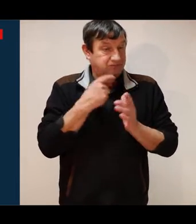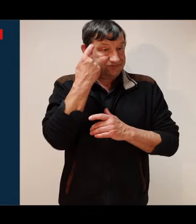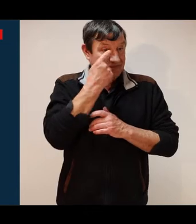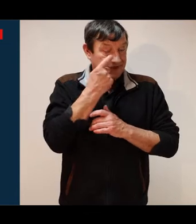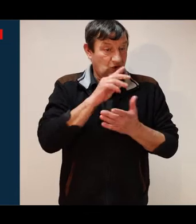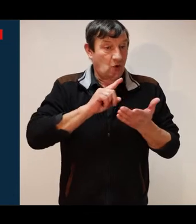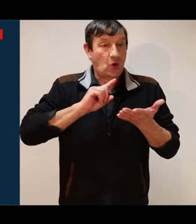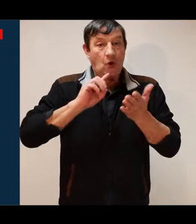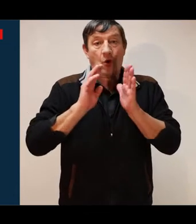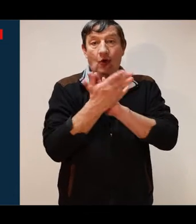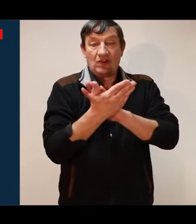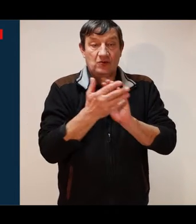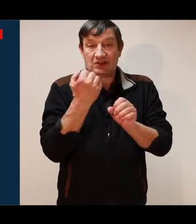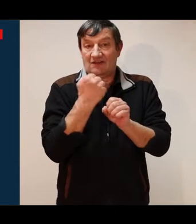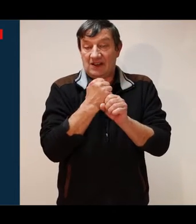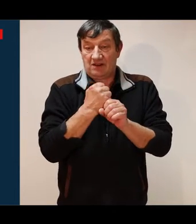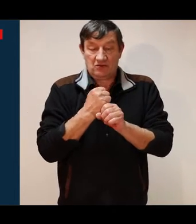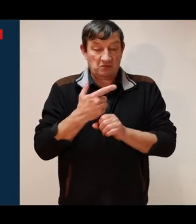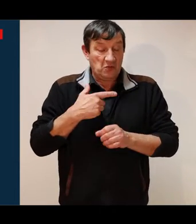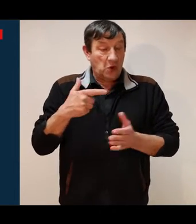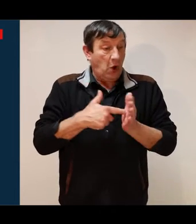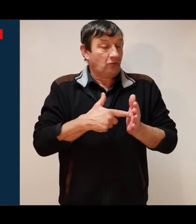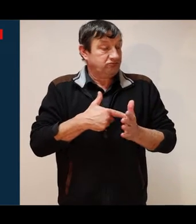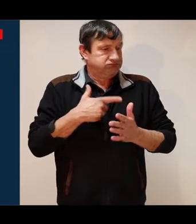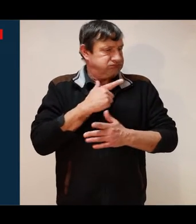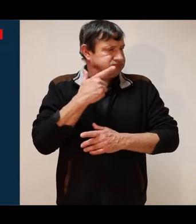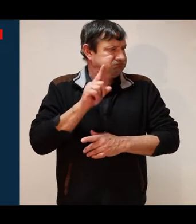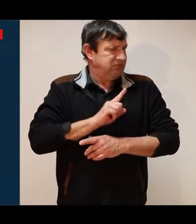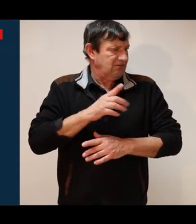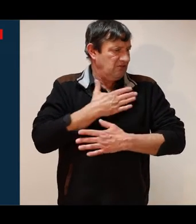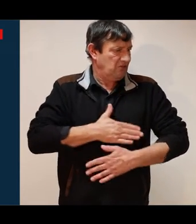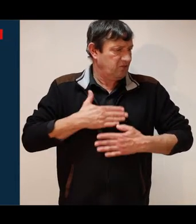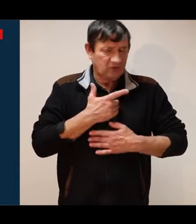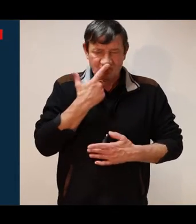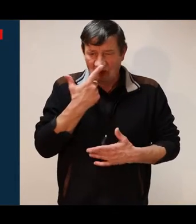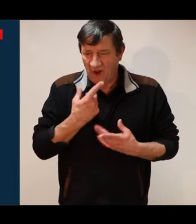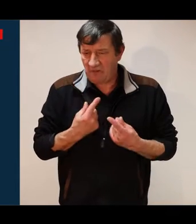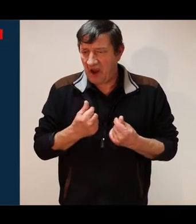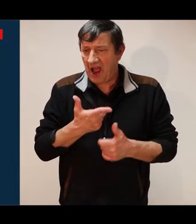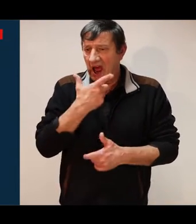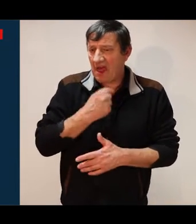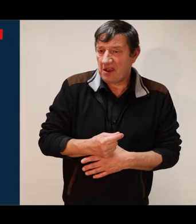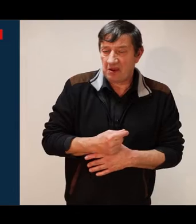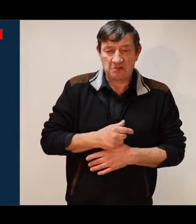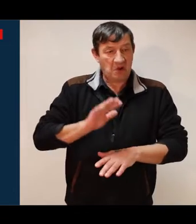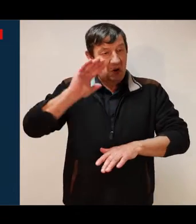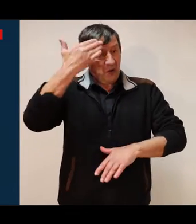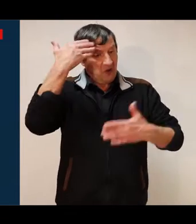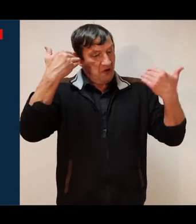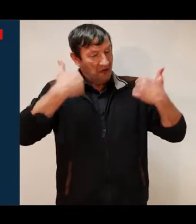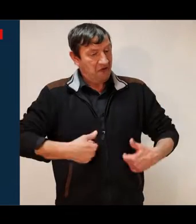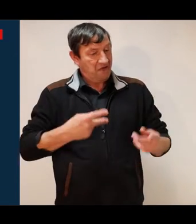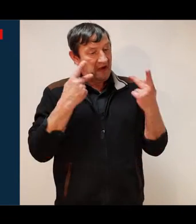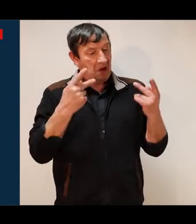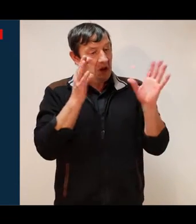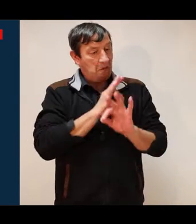reconversion? Eh bien, finalement, quand je suis insatisfait, quand j'ai l'impression que je ne suis pas reconnu à ma juste